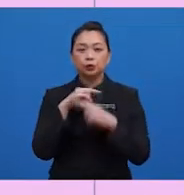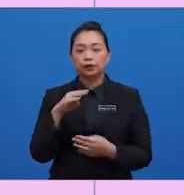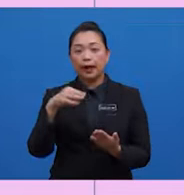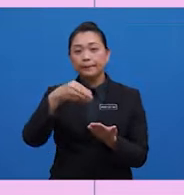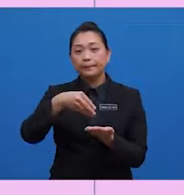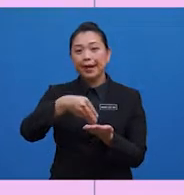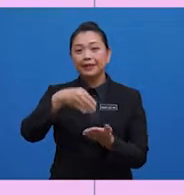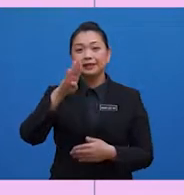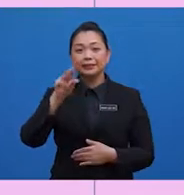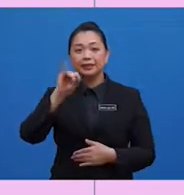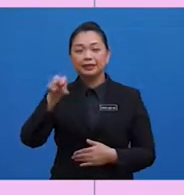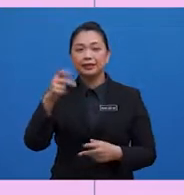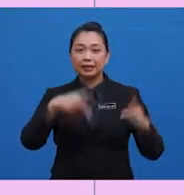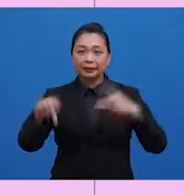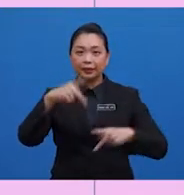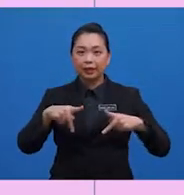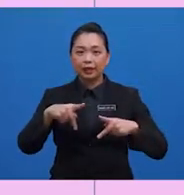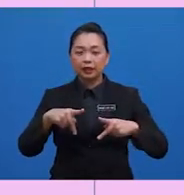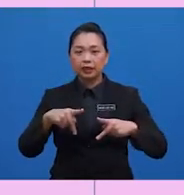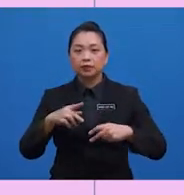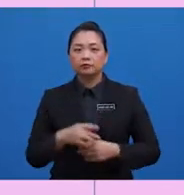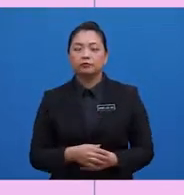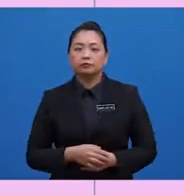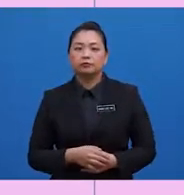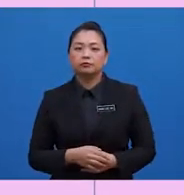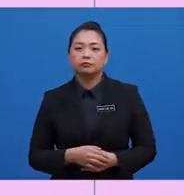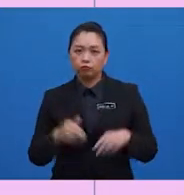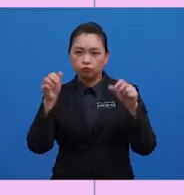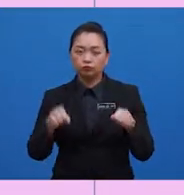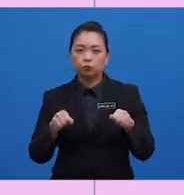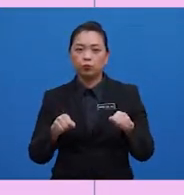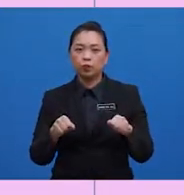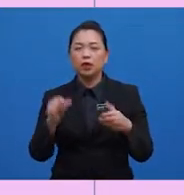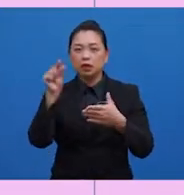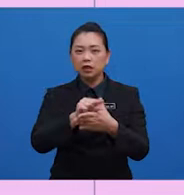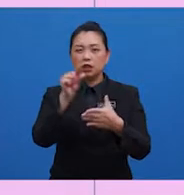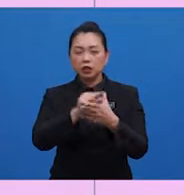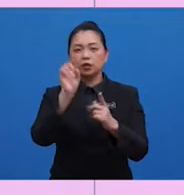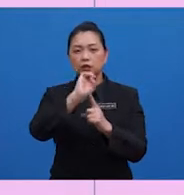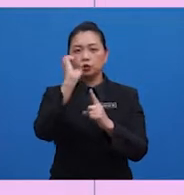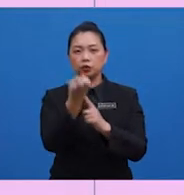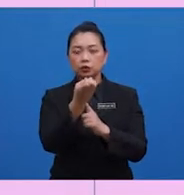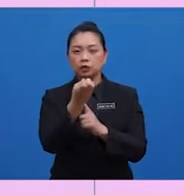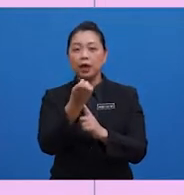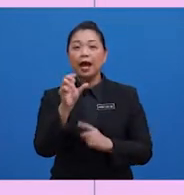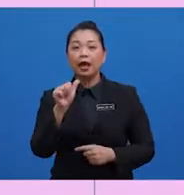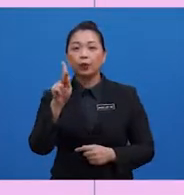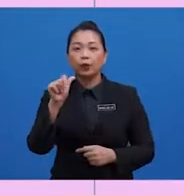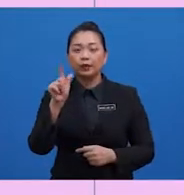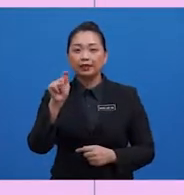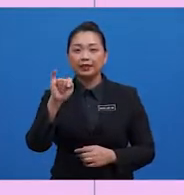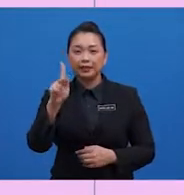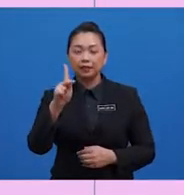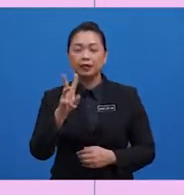DDT yang berlebihan di kawasan pertanian juga boleh menjejaskan ekosistem akuatik,